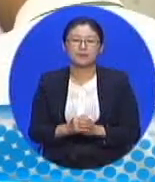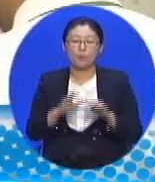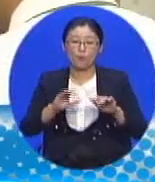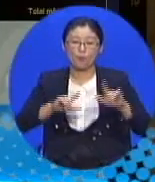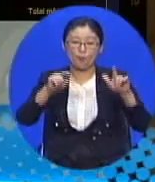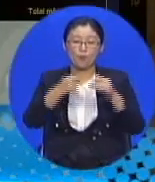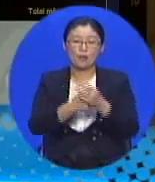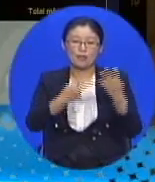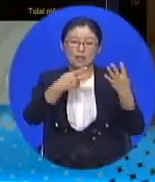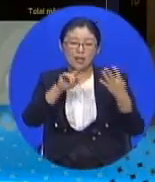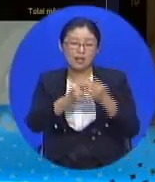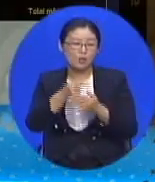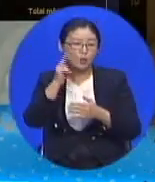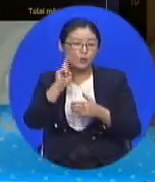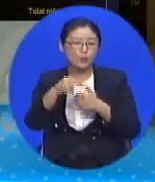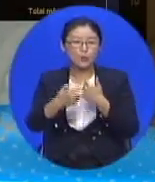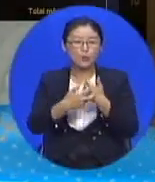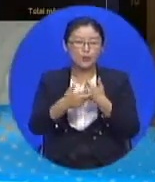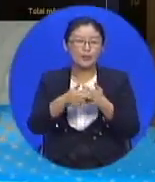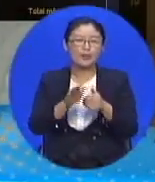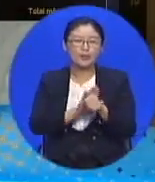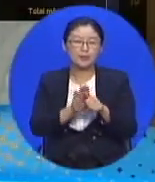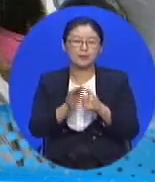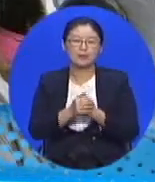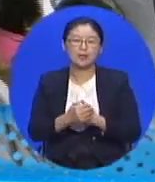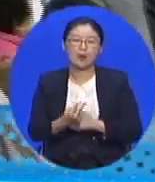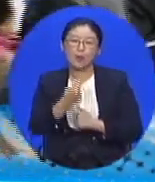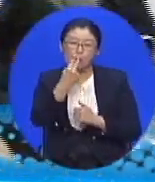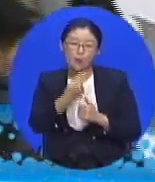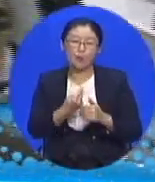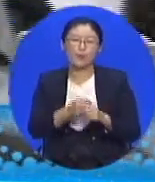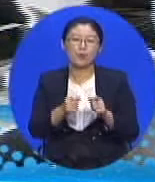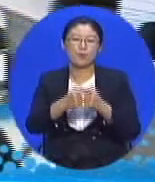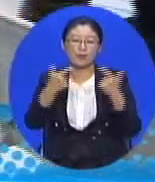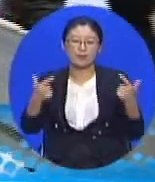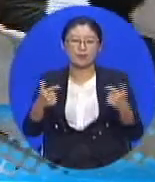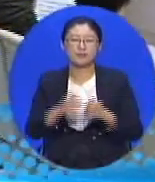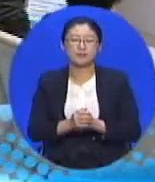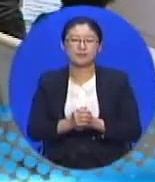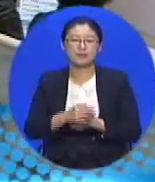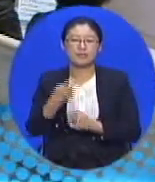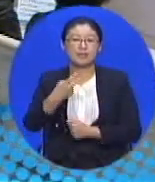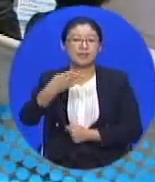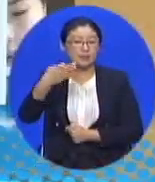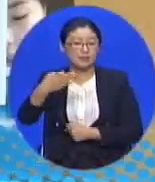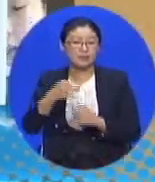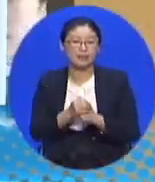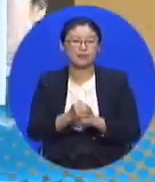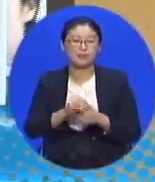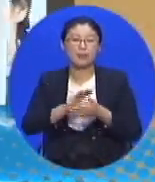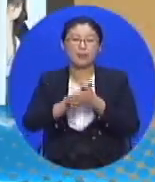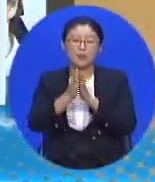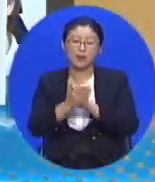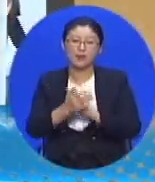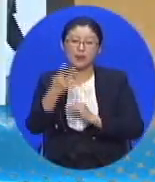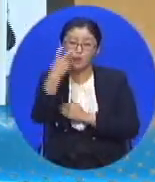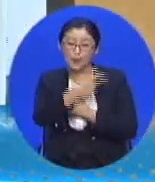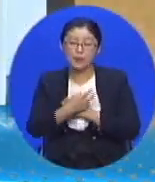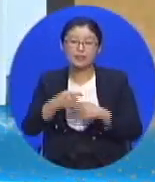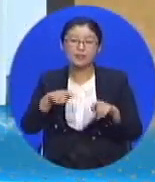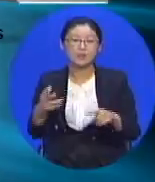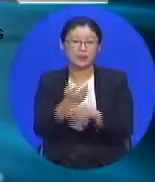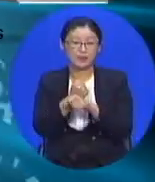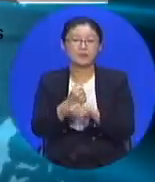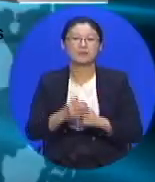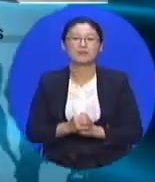올해부터 4대 중증질환의 필수 의료 서비스에 건강보험 적용이 확대됩니다. 2014년 달라진 보건 정책을 정리해봤습니다.